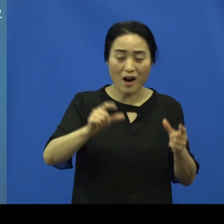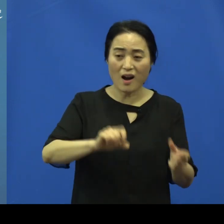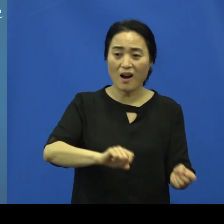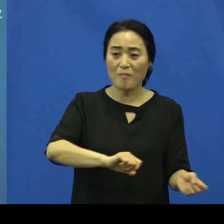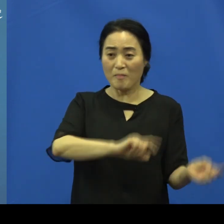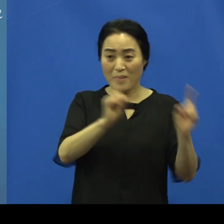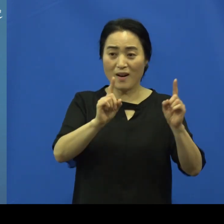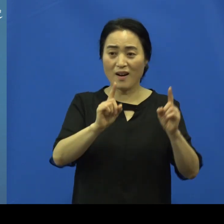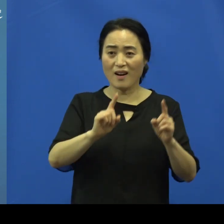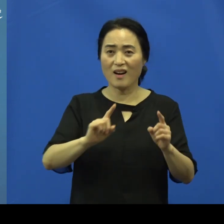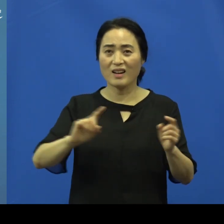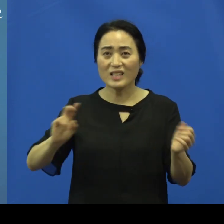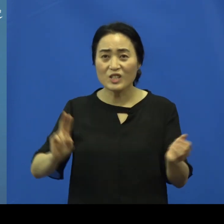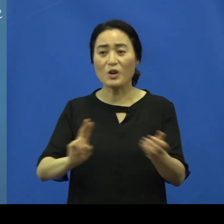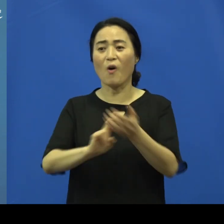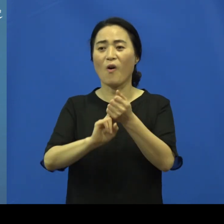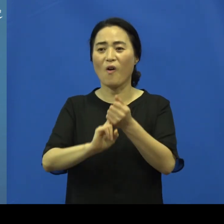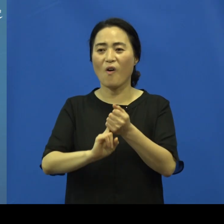응답하시는 하나님,